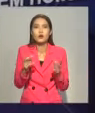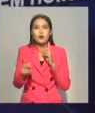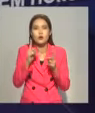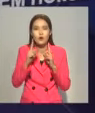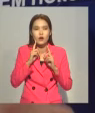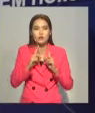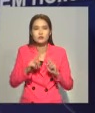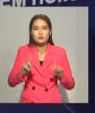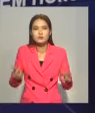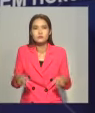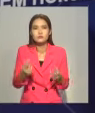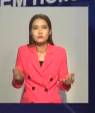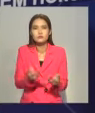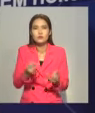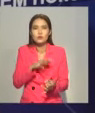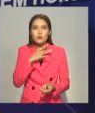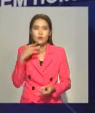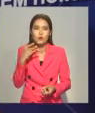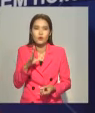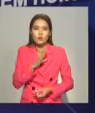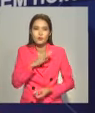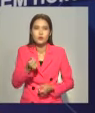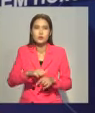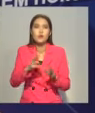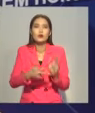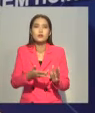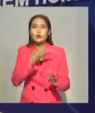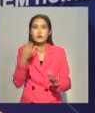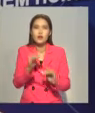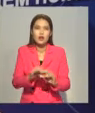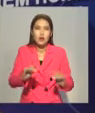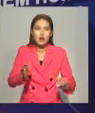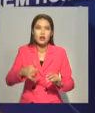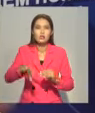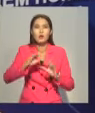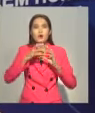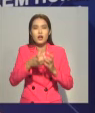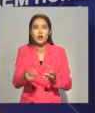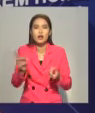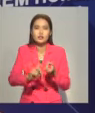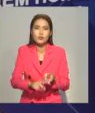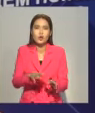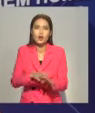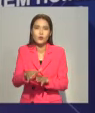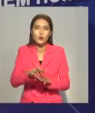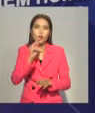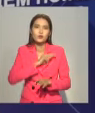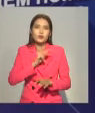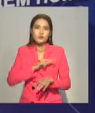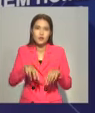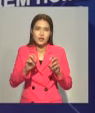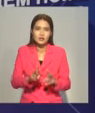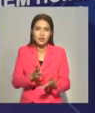талқыланды. Яғни тұрмысы қолайсыз отбасыларды, әлеуметтік жағынан аз қамтылған отбасыларды қолдау жұмыстары қалай жүзеге